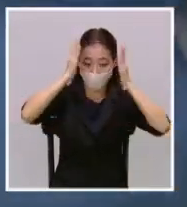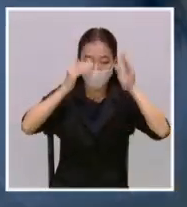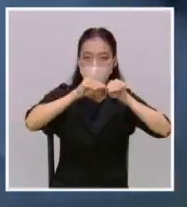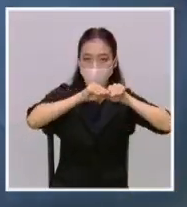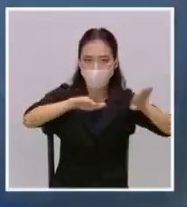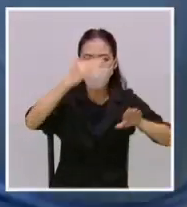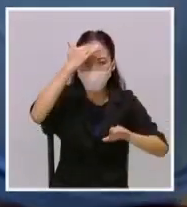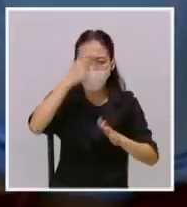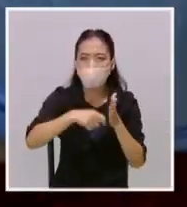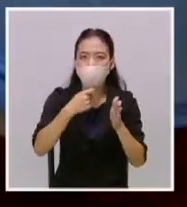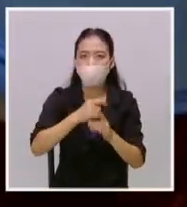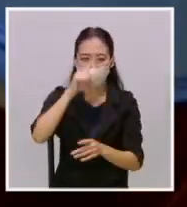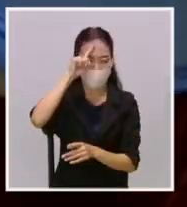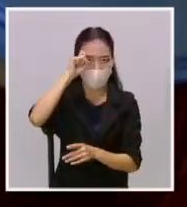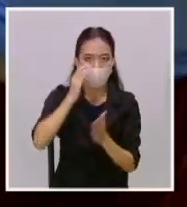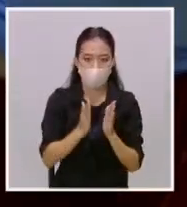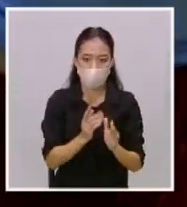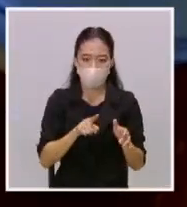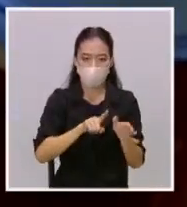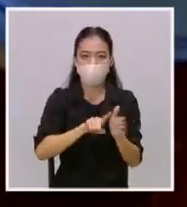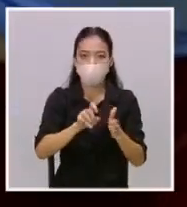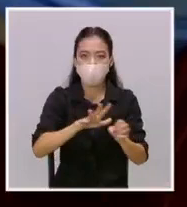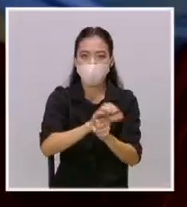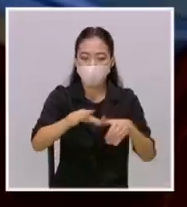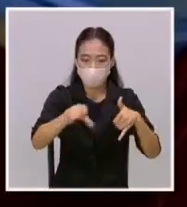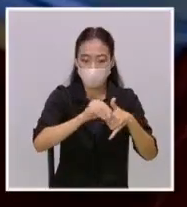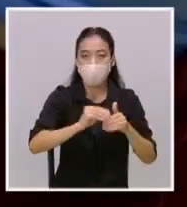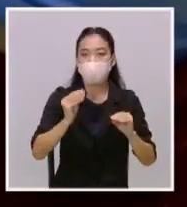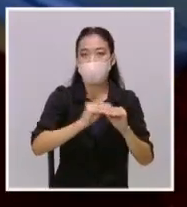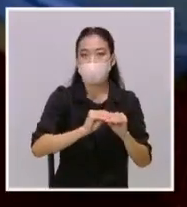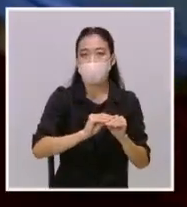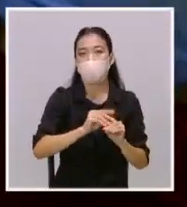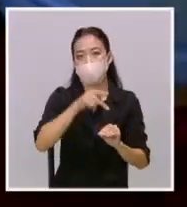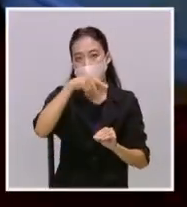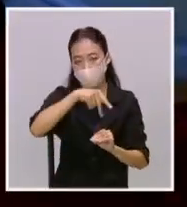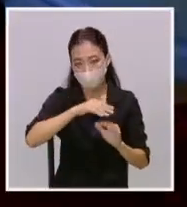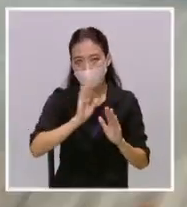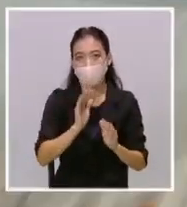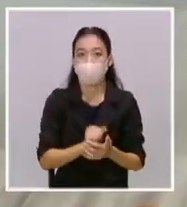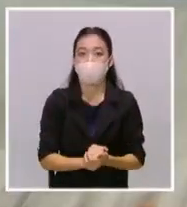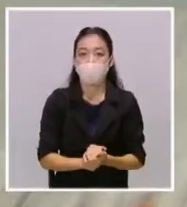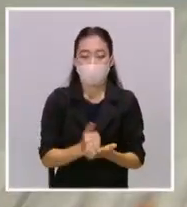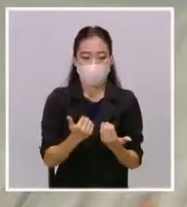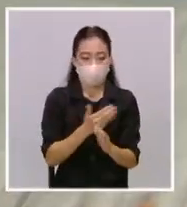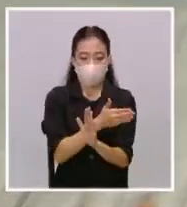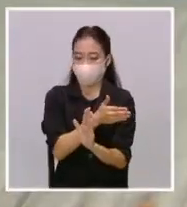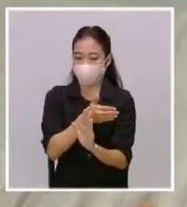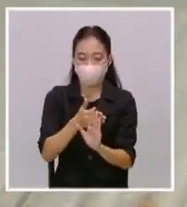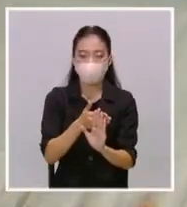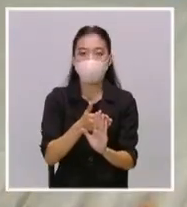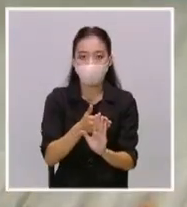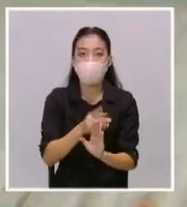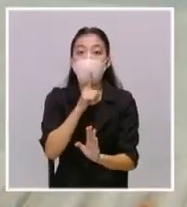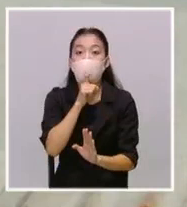พิ่มขึ้นถึง 9,020 รายทุบสถิติรายวันเป็นวันที่5ติดต่อกันอย่างไรก็ตามในวันอาทิตย์ค่ะจำนวนผู้ติ